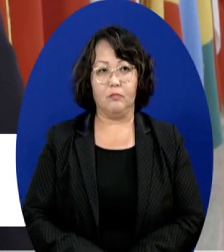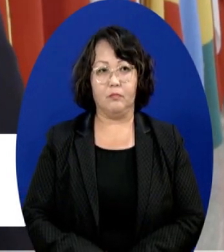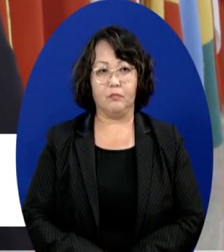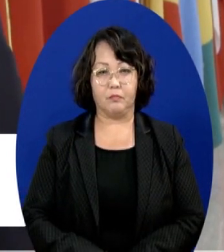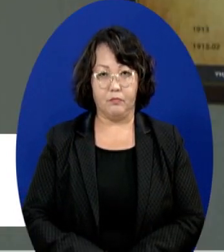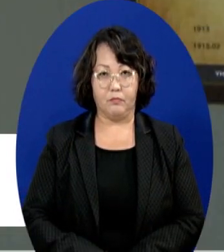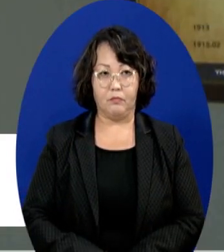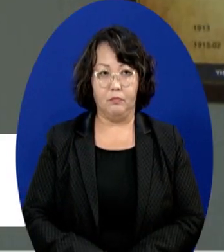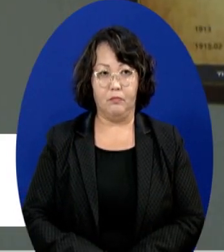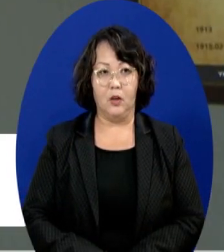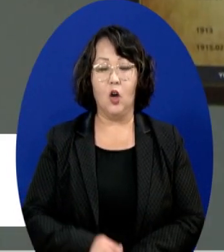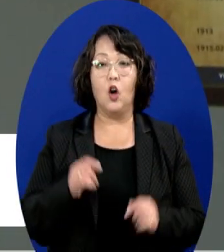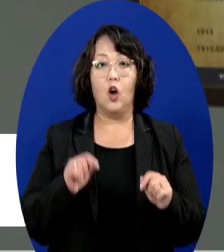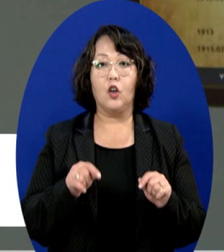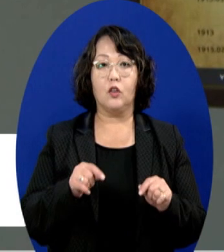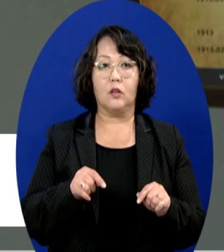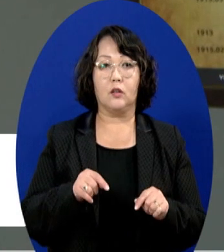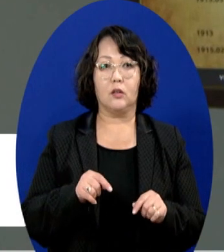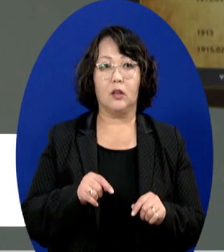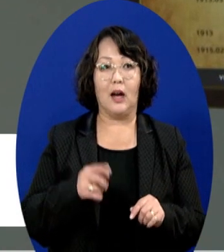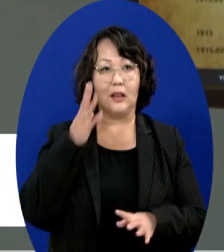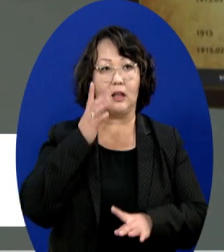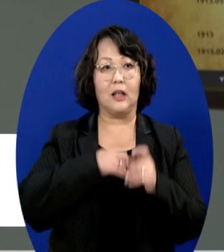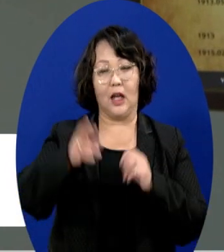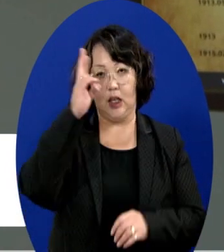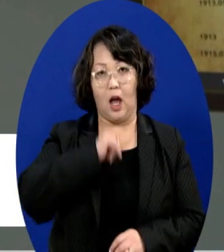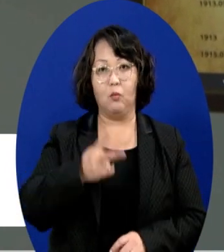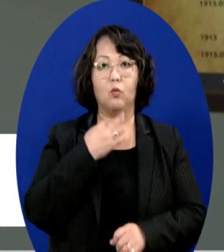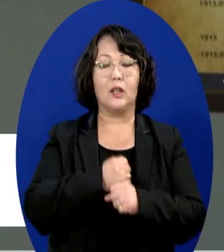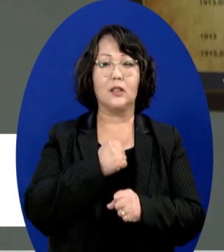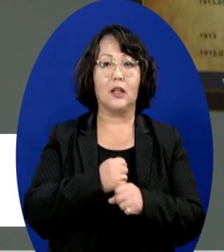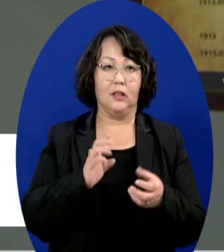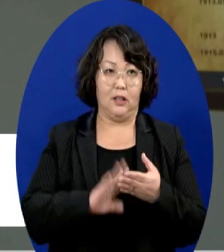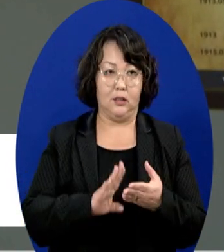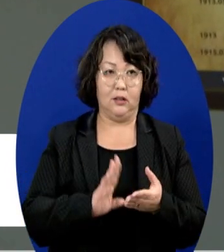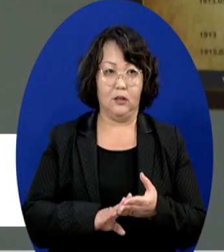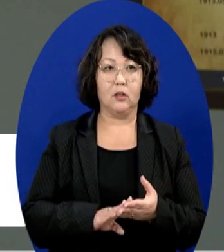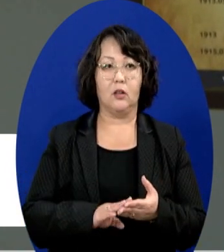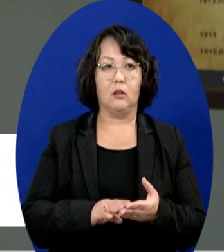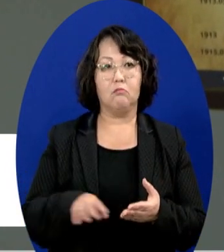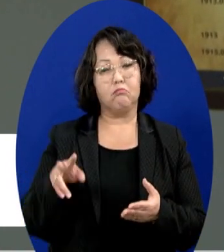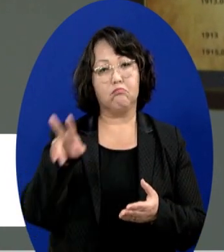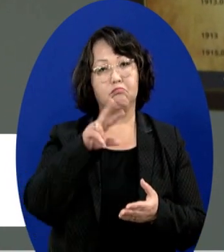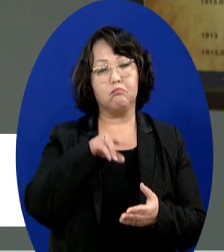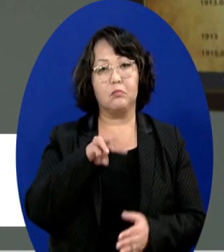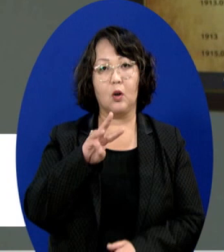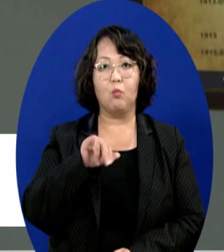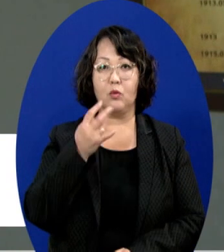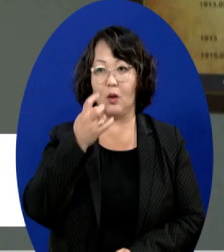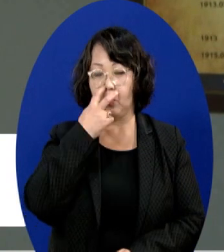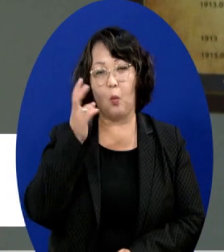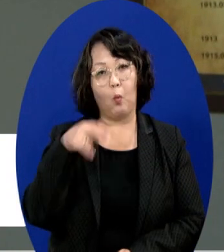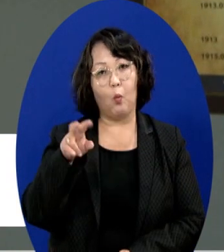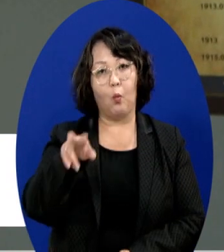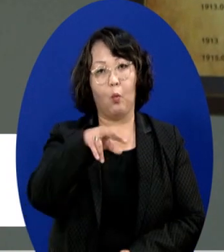цогц арга хэмжээ юм. Өнөөдөр ингээд гадаад харилцааны яамны үйл ажиллагаатай танилцаж явла. Одоо бол музейг үзэх явцад явж байна.